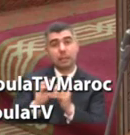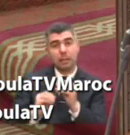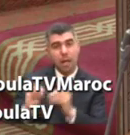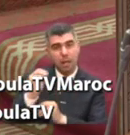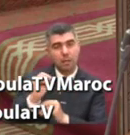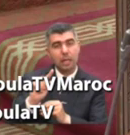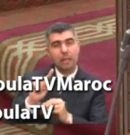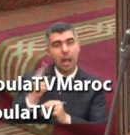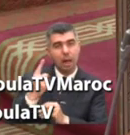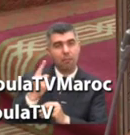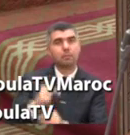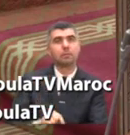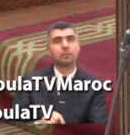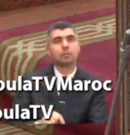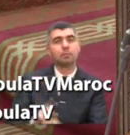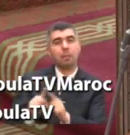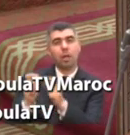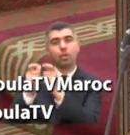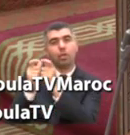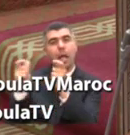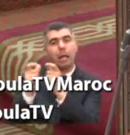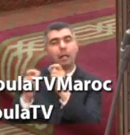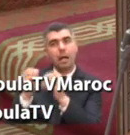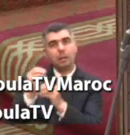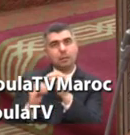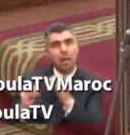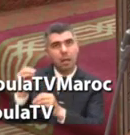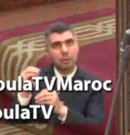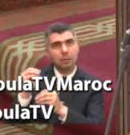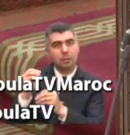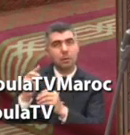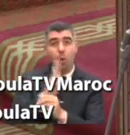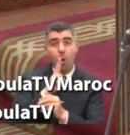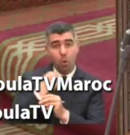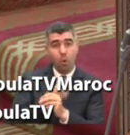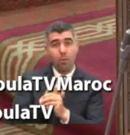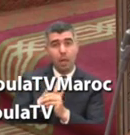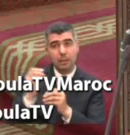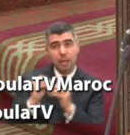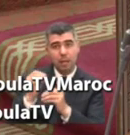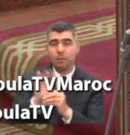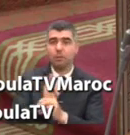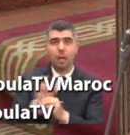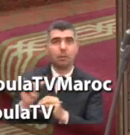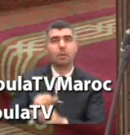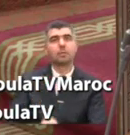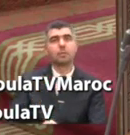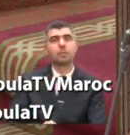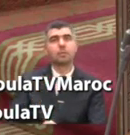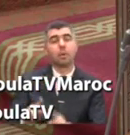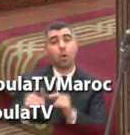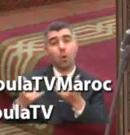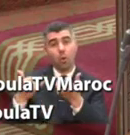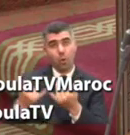ديال درهم زادوها الشركات هكاك ماشي الدوله باش تقول ندير بها. ولوم